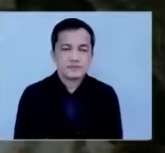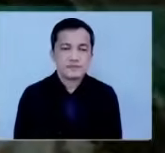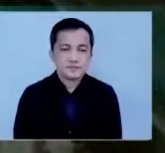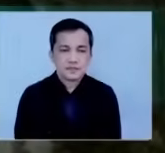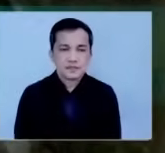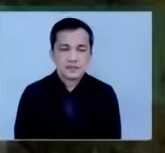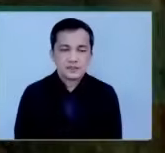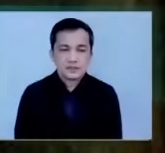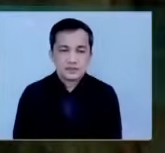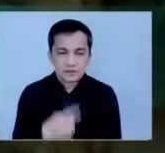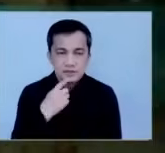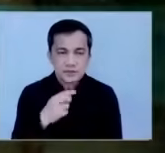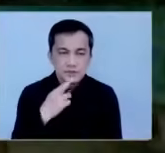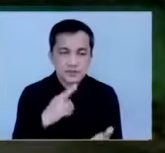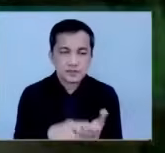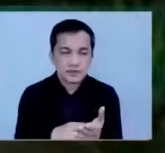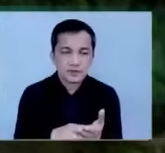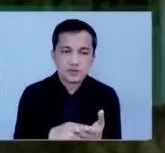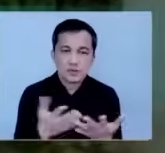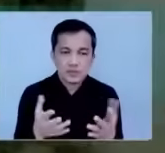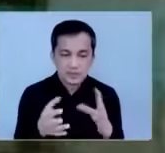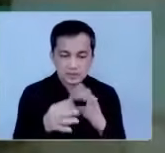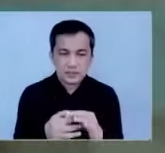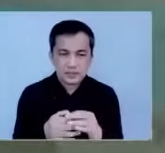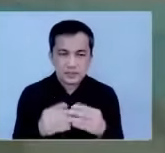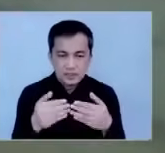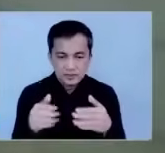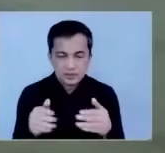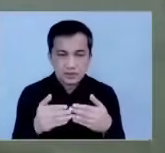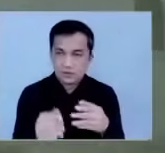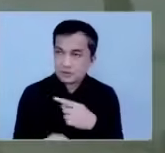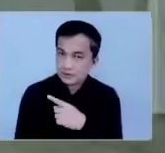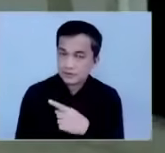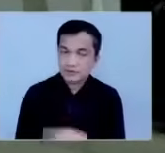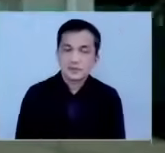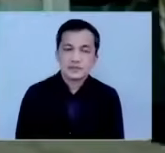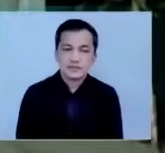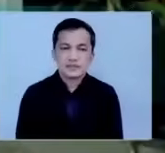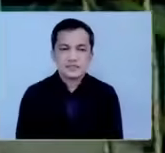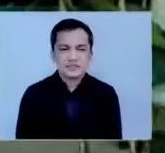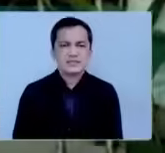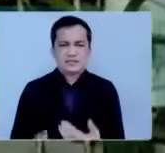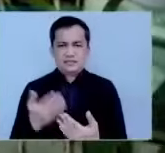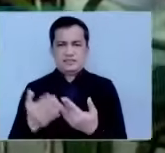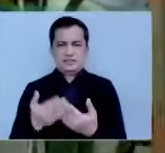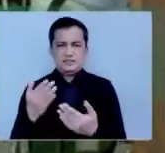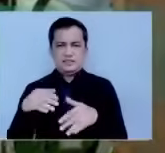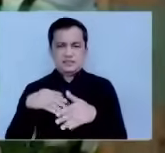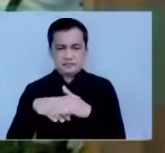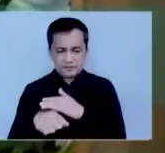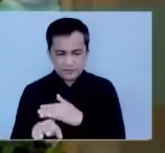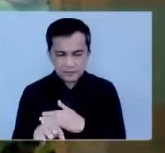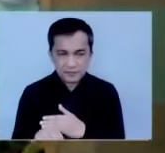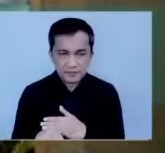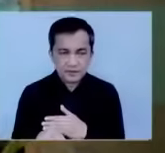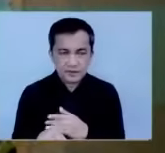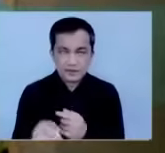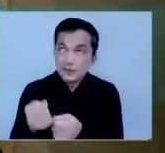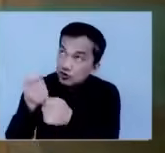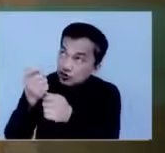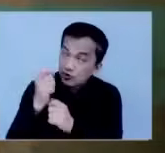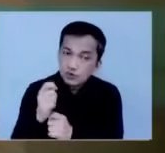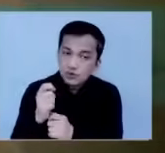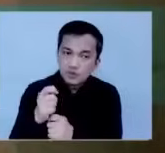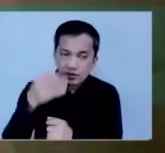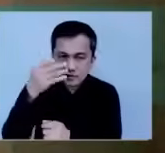Barangay walang kandado ang main gate ng compound na ito kaya malayang nakapasok ang mga Kawatan at sinungkit sa tapat